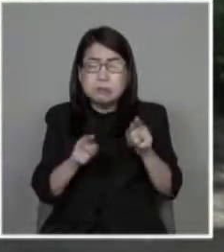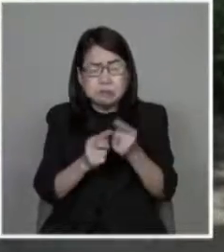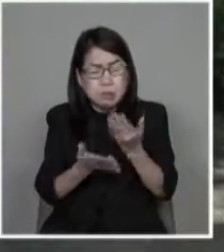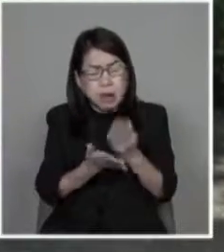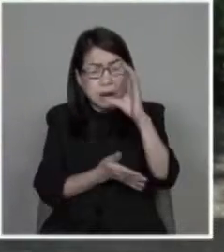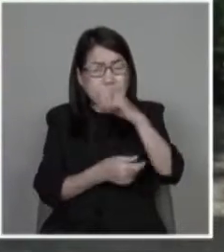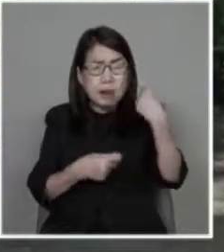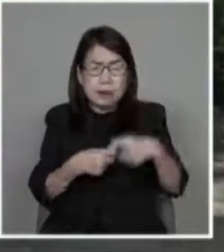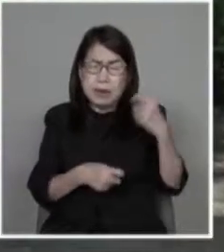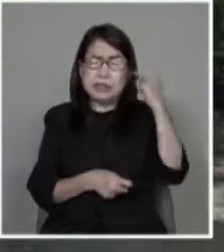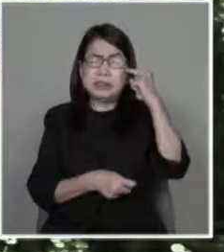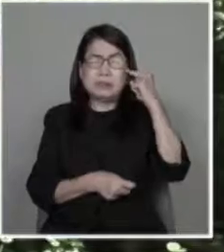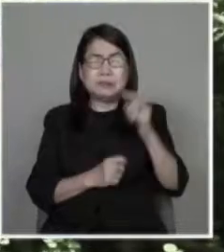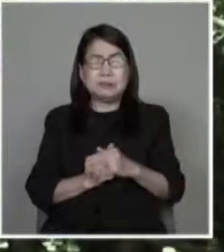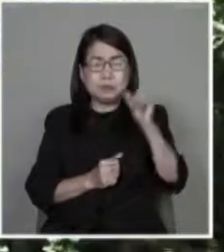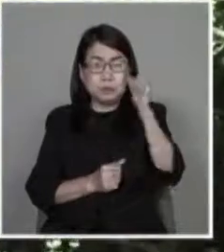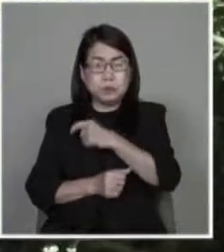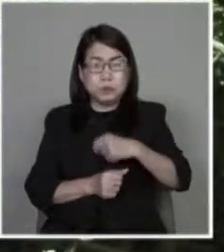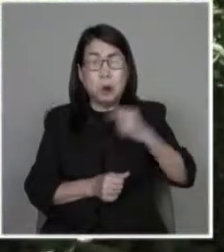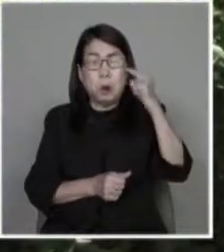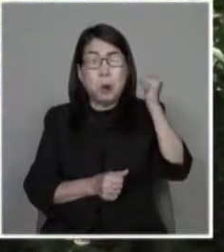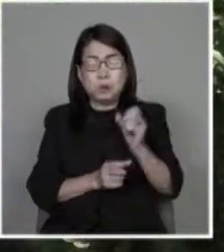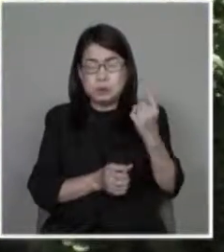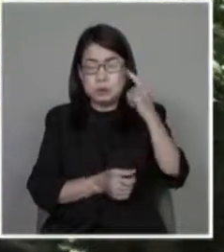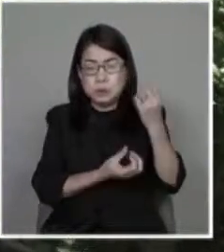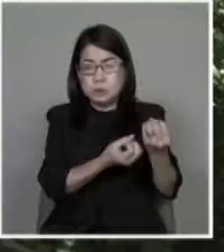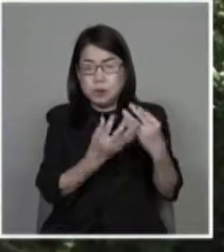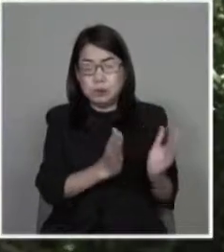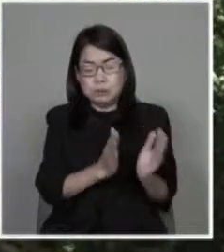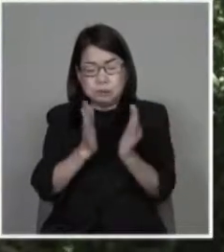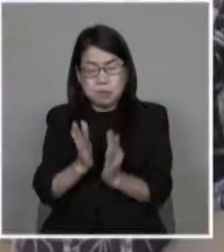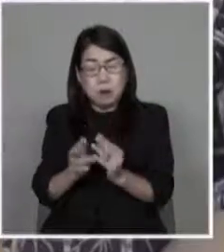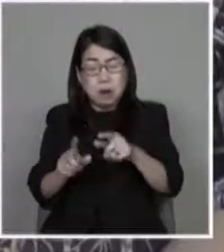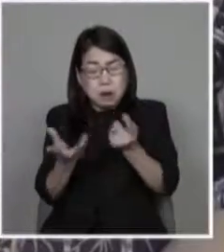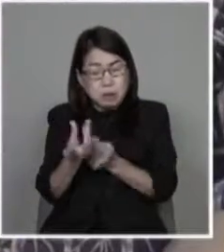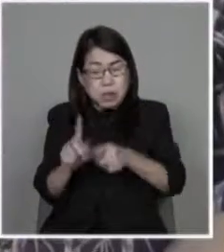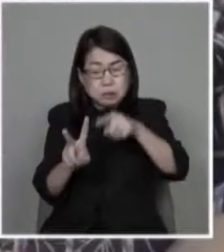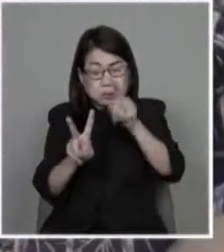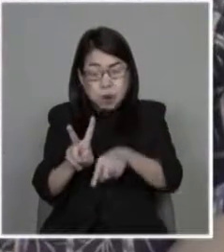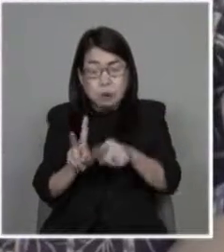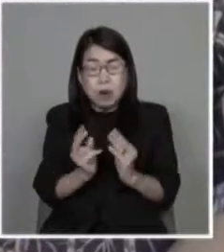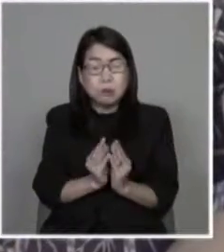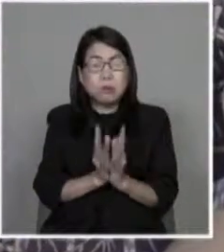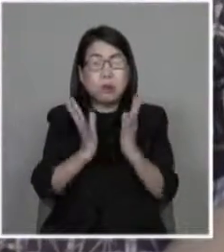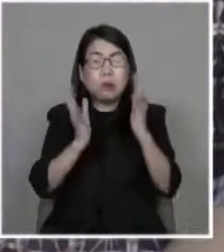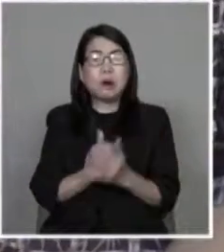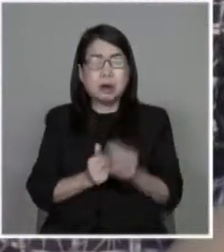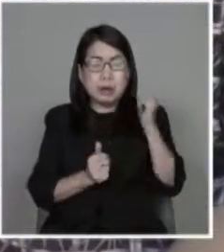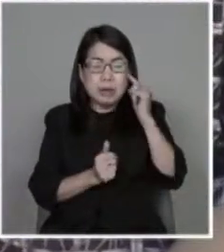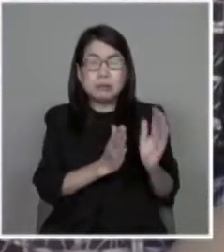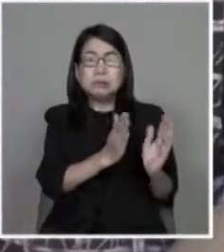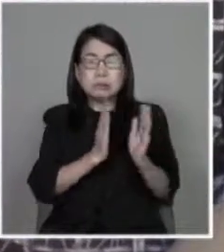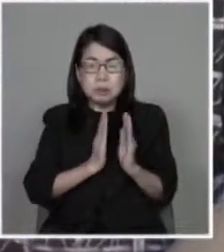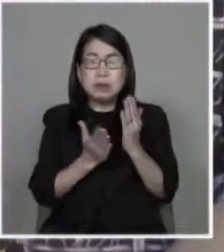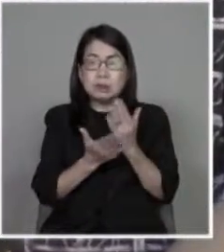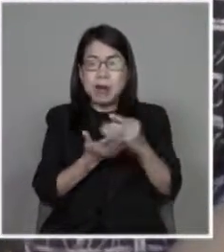ปลูกพืชของพระองค์ท่านนำต้นกล้วยและมะละกอกว่า 2,000 ต้นมาปลูกในพื้นที่ว่าง นี่ก็เป็นแนวทางของเศรษฐกิจพอเพียงนะครับ